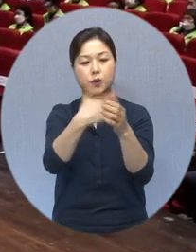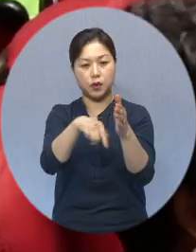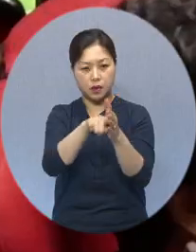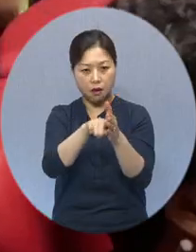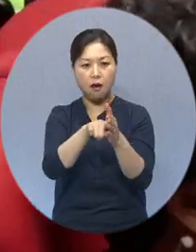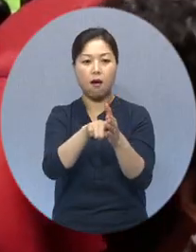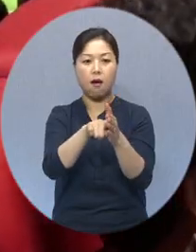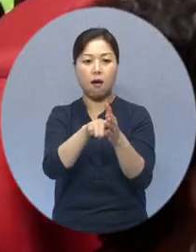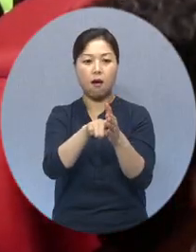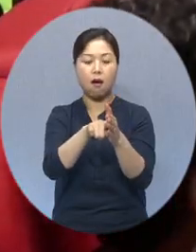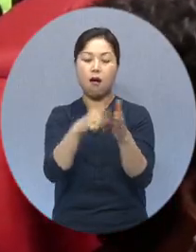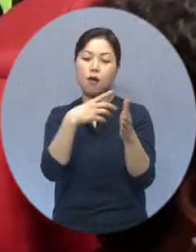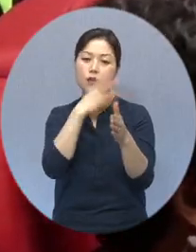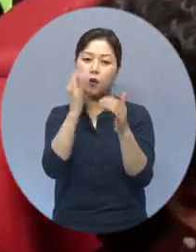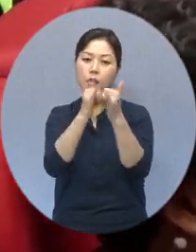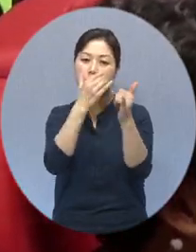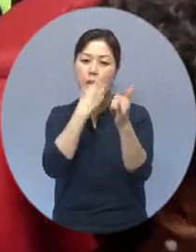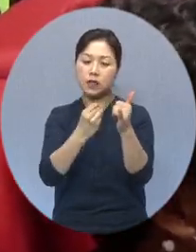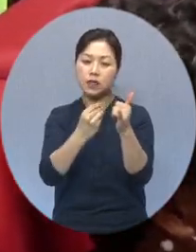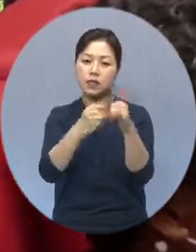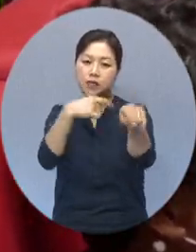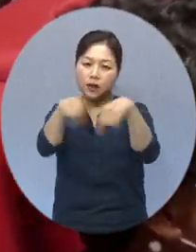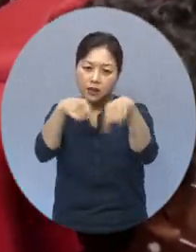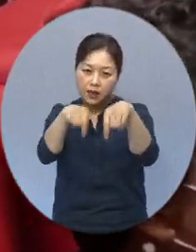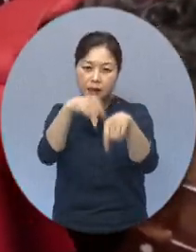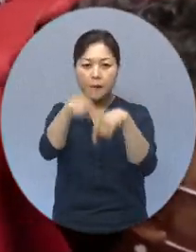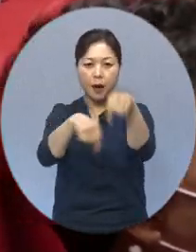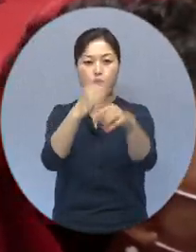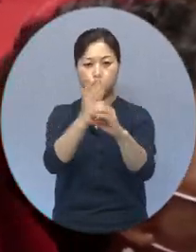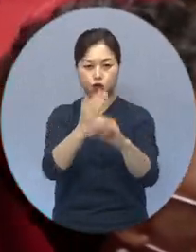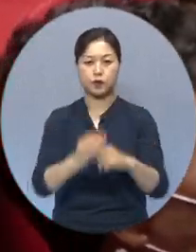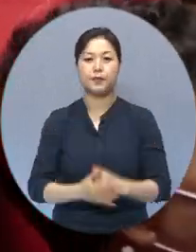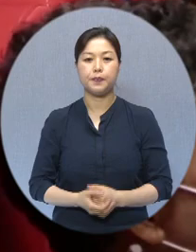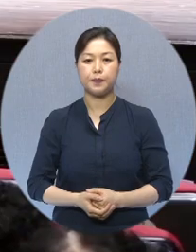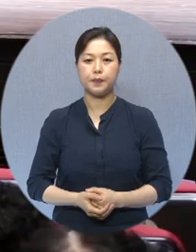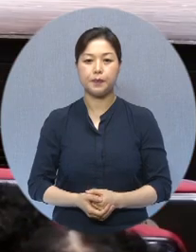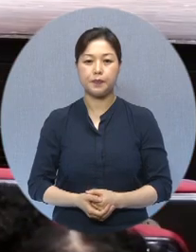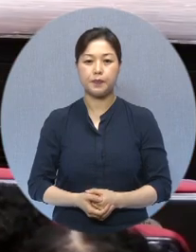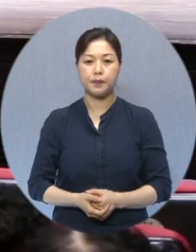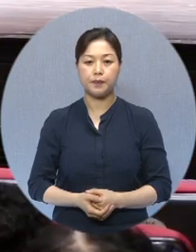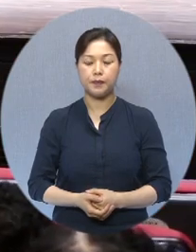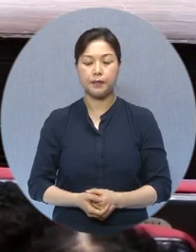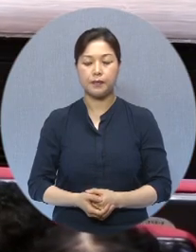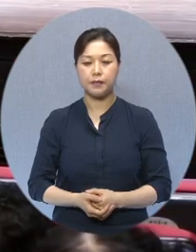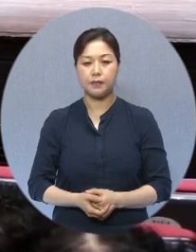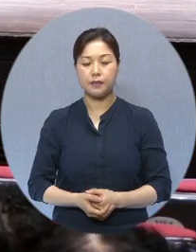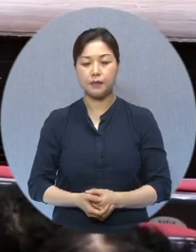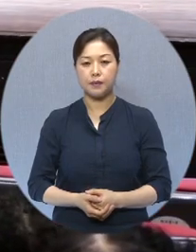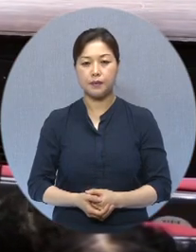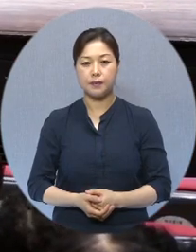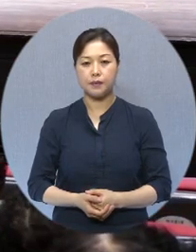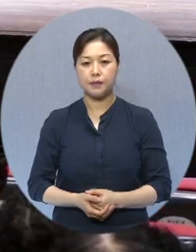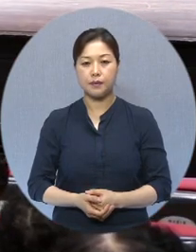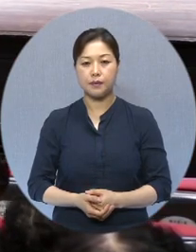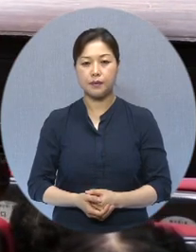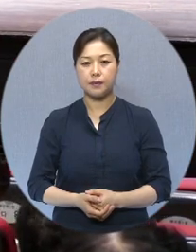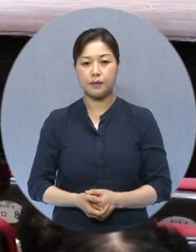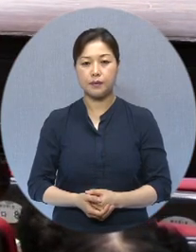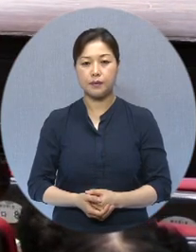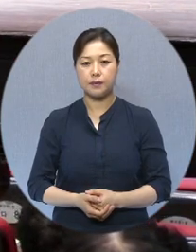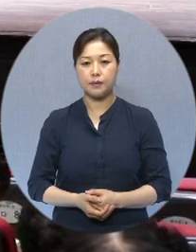실질적인 노인 복지 정책을 펴 나가고 있습니다. 복지TV 뉴스 이영춘입니다.